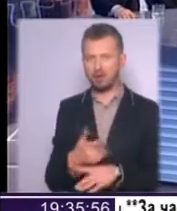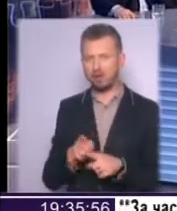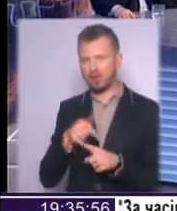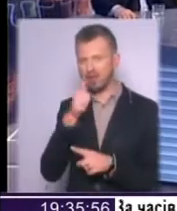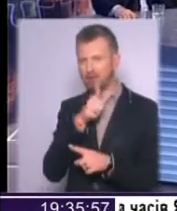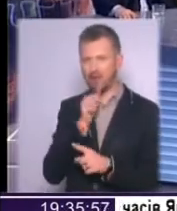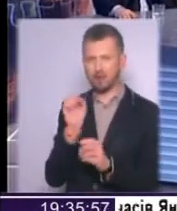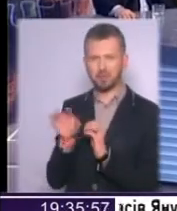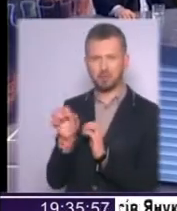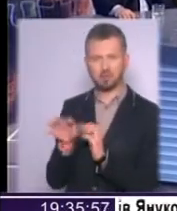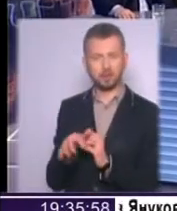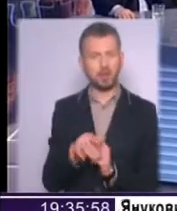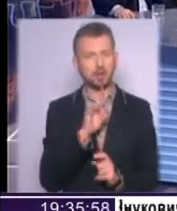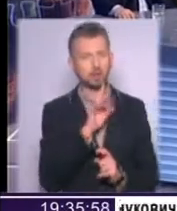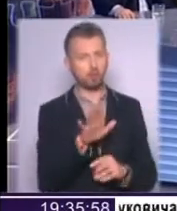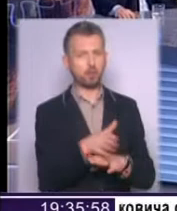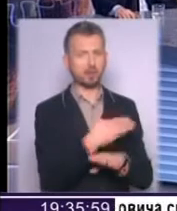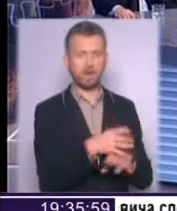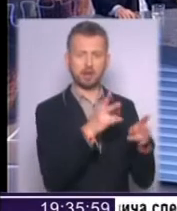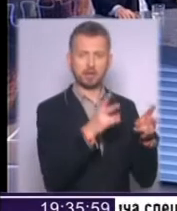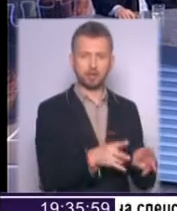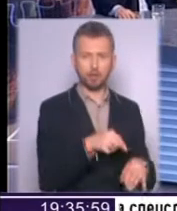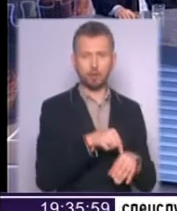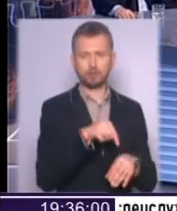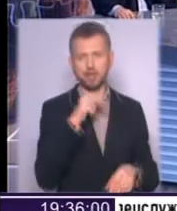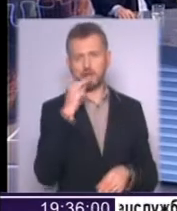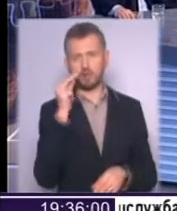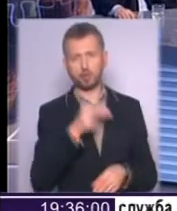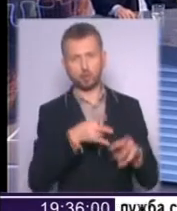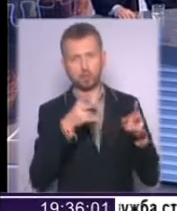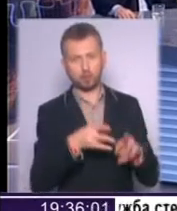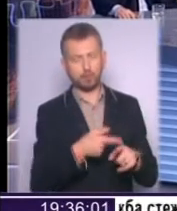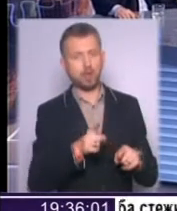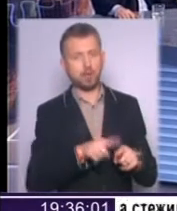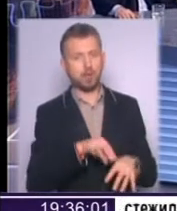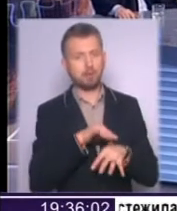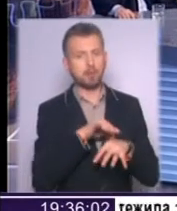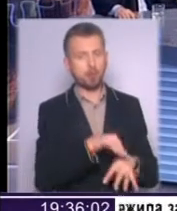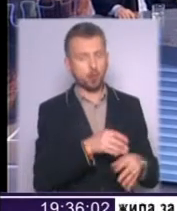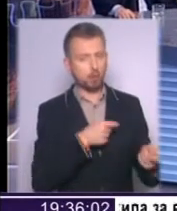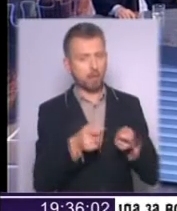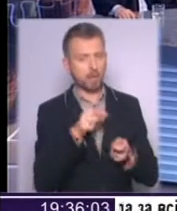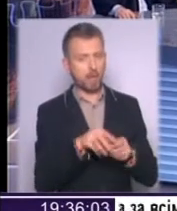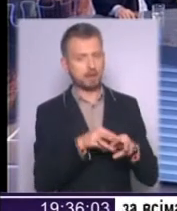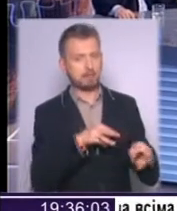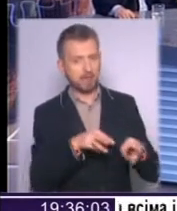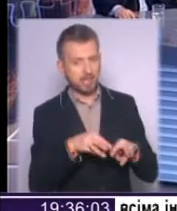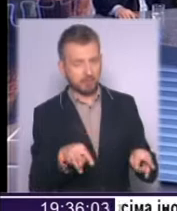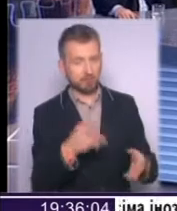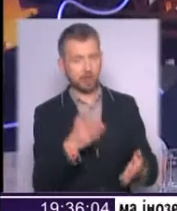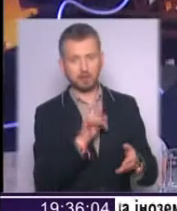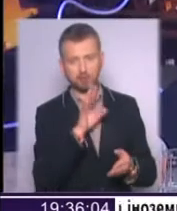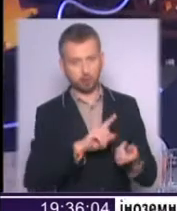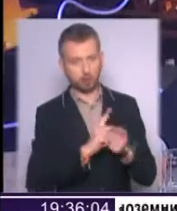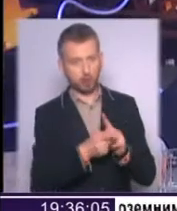интригует, не будет разделять катастрофу, ощущение и вину в катастрофе, которая приведет управление этим правительством, если оно не будет изменено, и